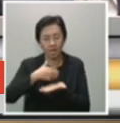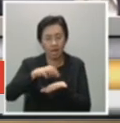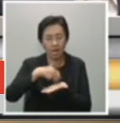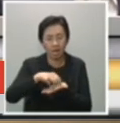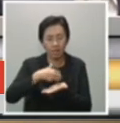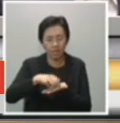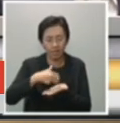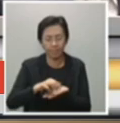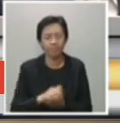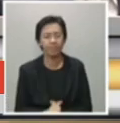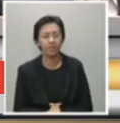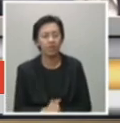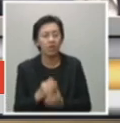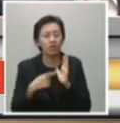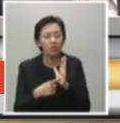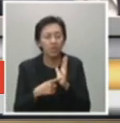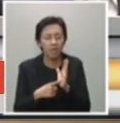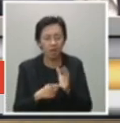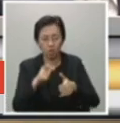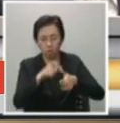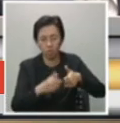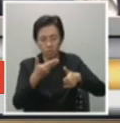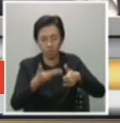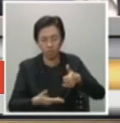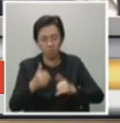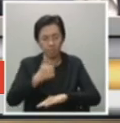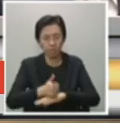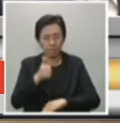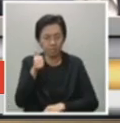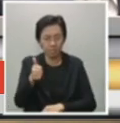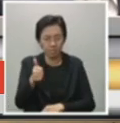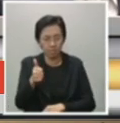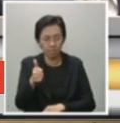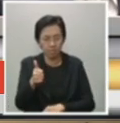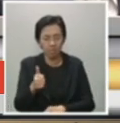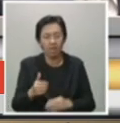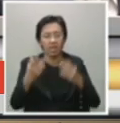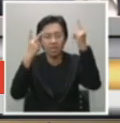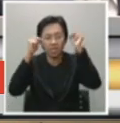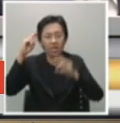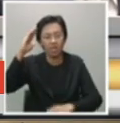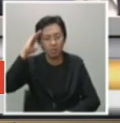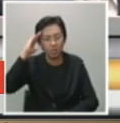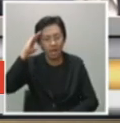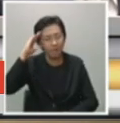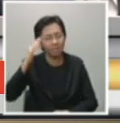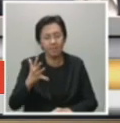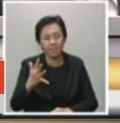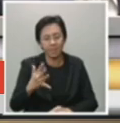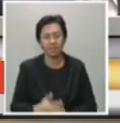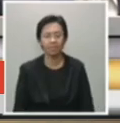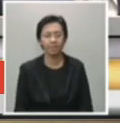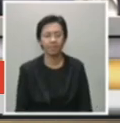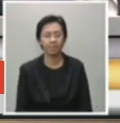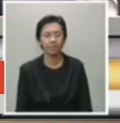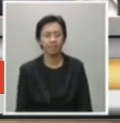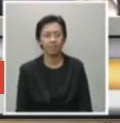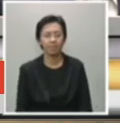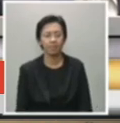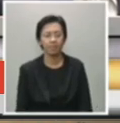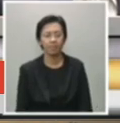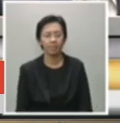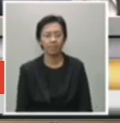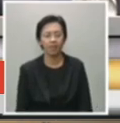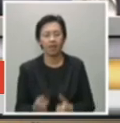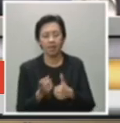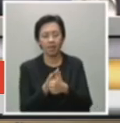ไปนี้ก็คือตัวอย่างของคุณสมบัติผู้นำที่ดีที่พลเอกประยุทธ์จันทร์โอชาไม่มีในเ